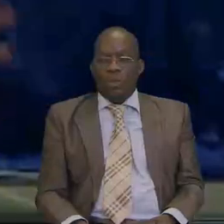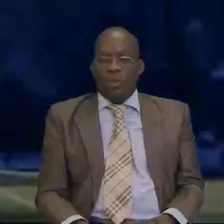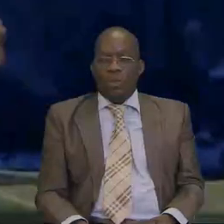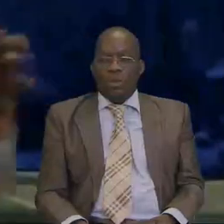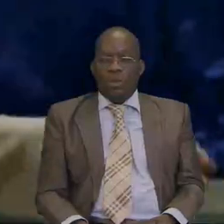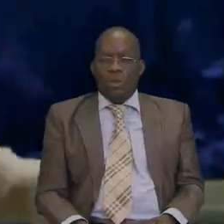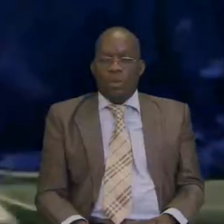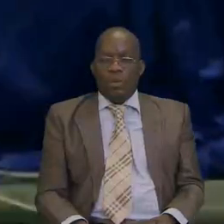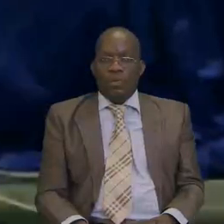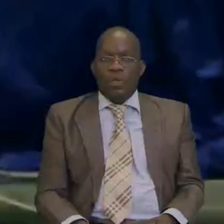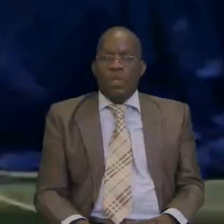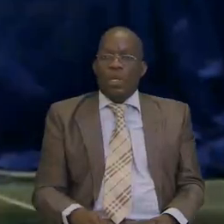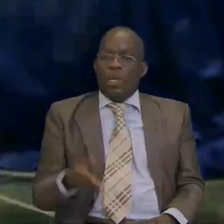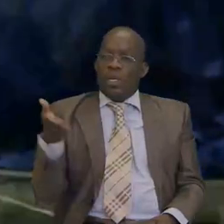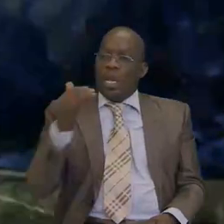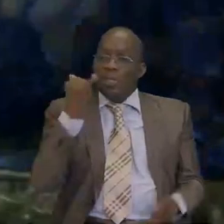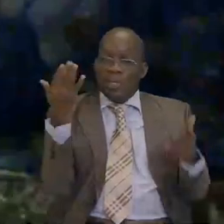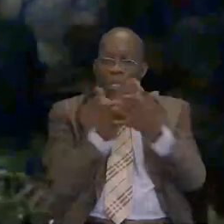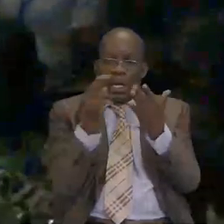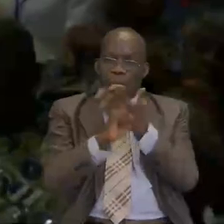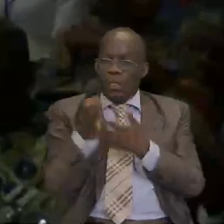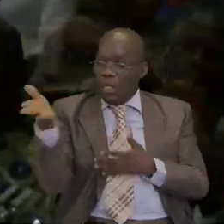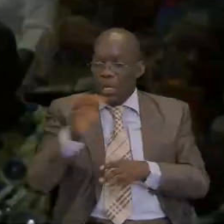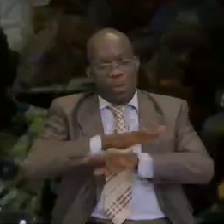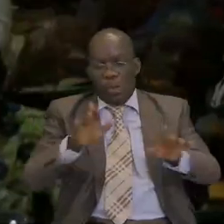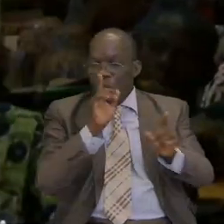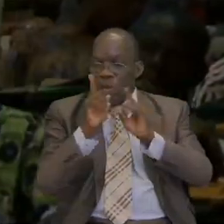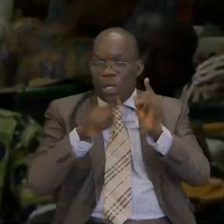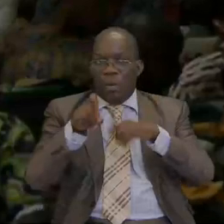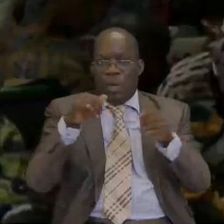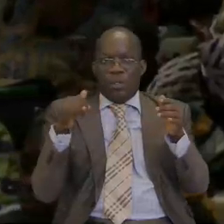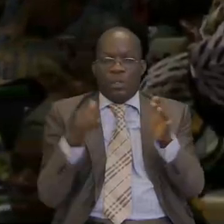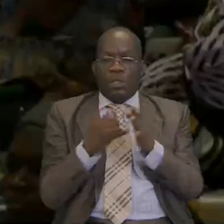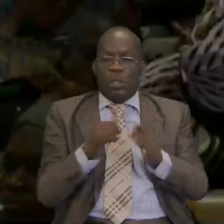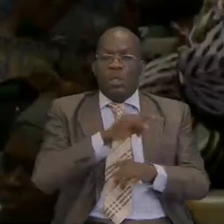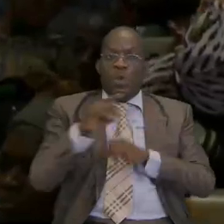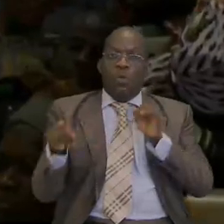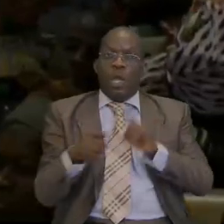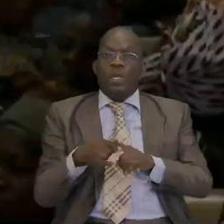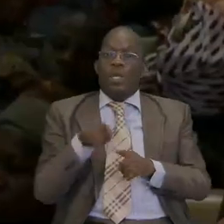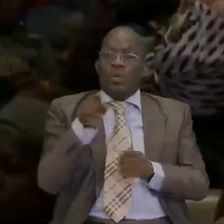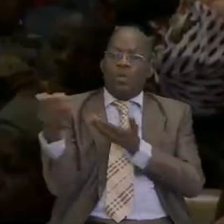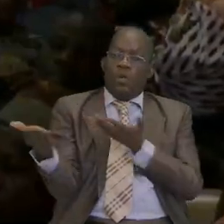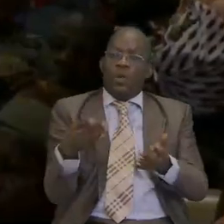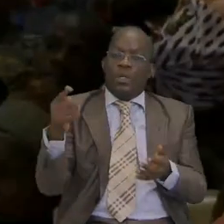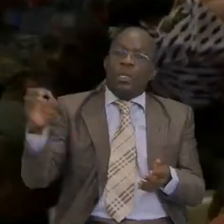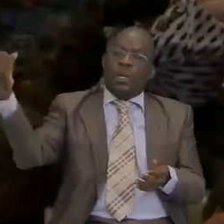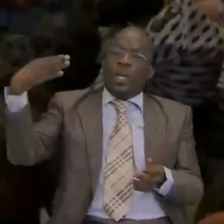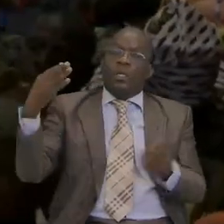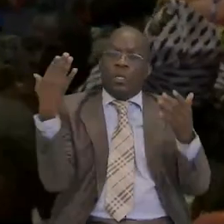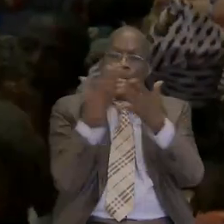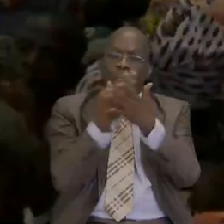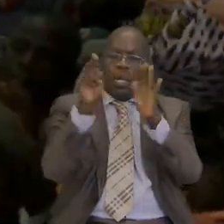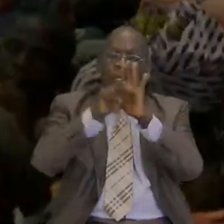Il y a les ténèbres là-bas. Ne parle pas des ténèbres. Quand tu amèneras la lumière, les ténèbres vont disparaître.